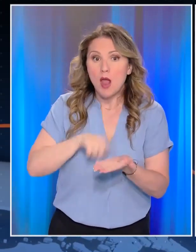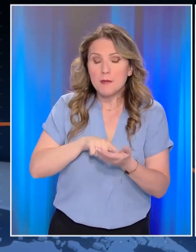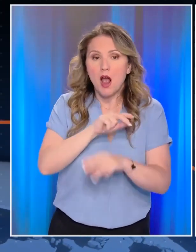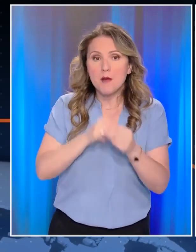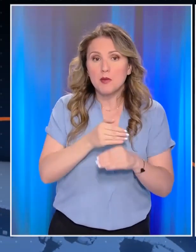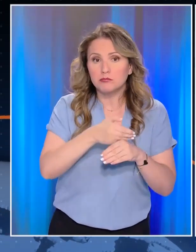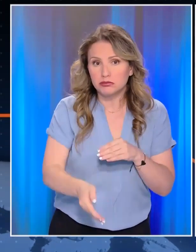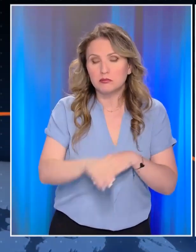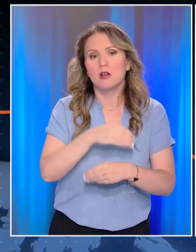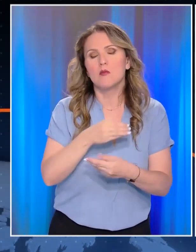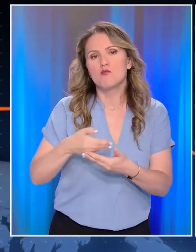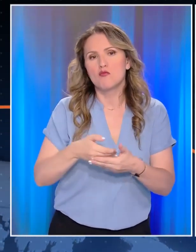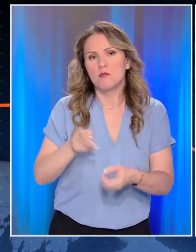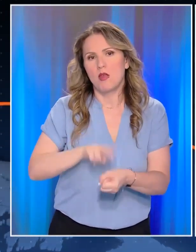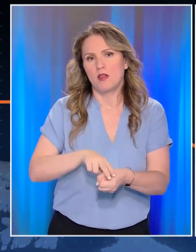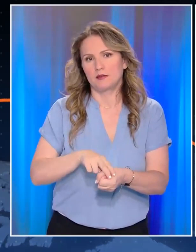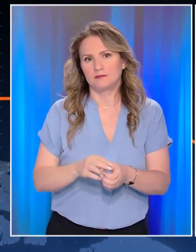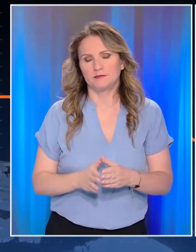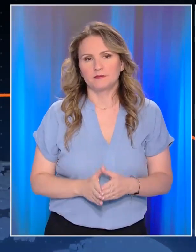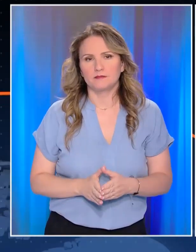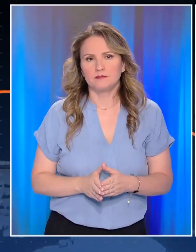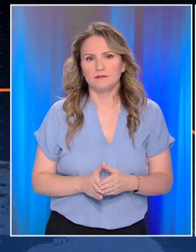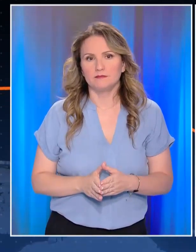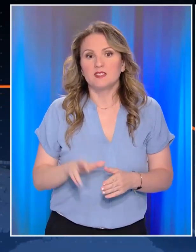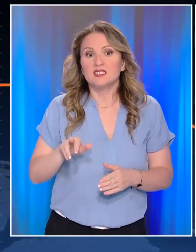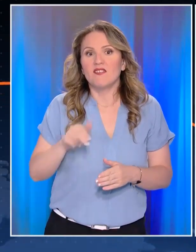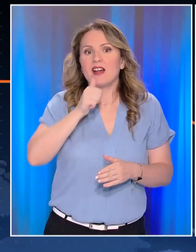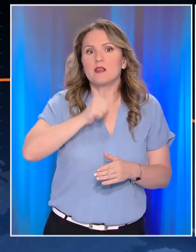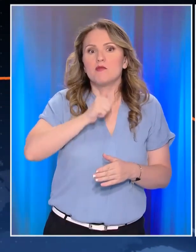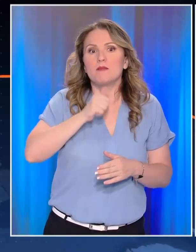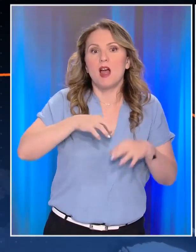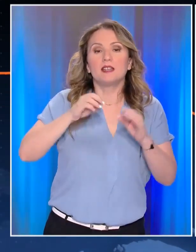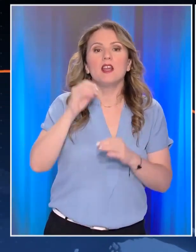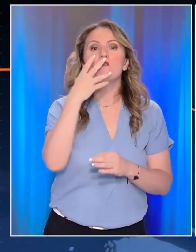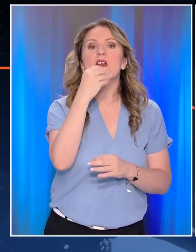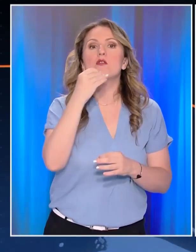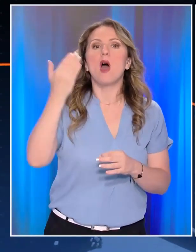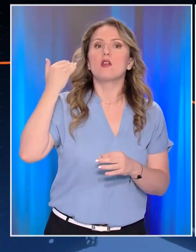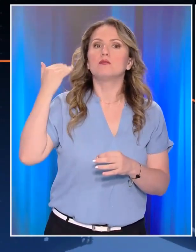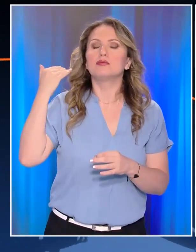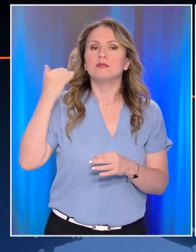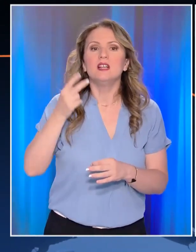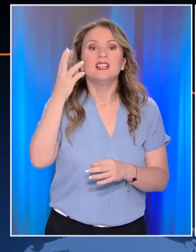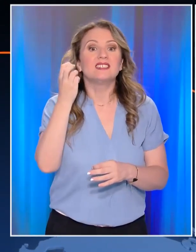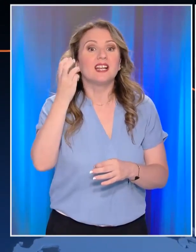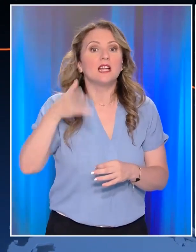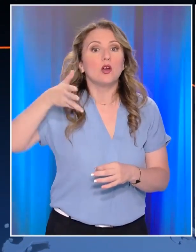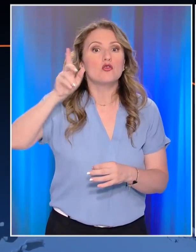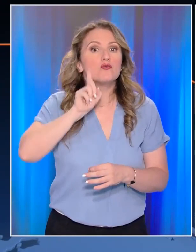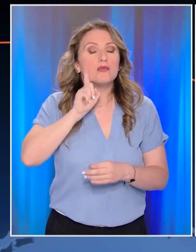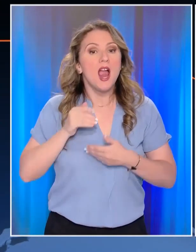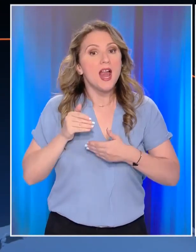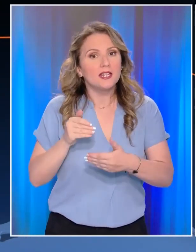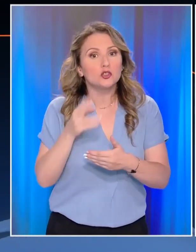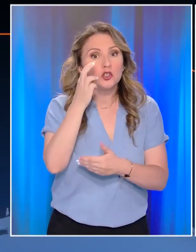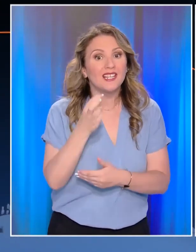να χαθεί η ζωή του βρέφους. Ο Γολγοθάς του ζευγαριού ξεκίνησε τον περασμένο Φεβρουάριο, όταν η 30χρονη γυναίκα, έγκυος